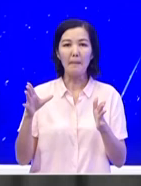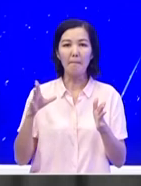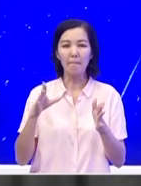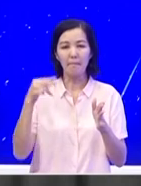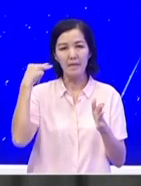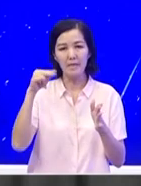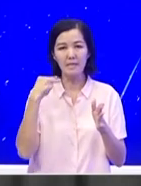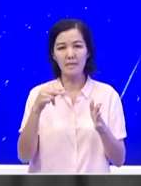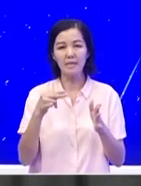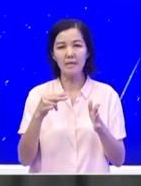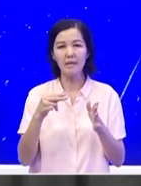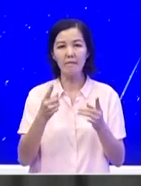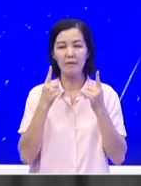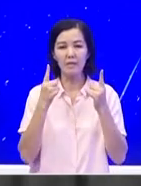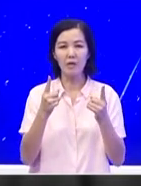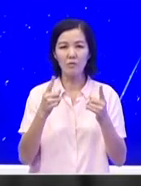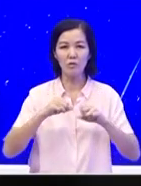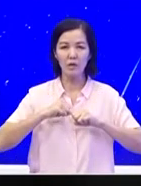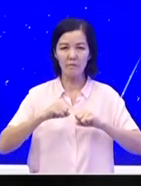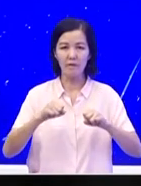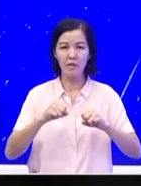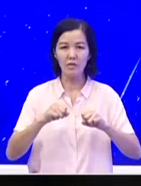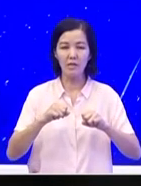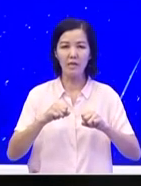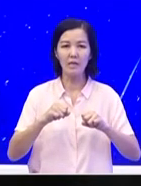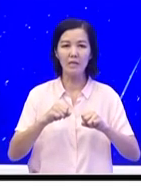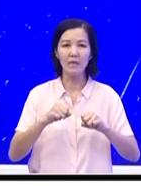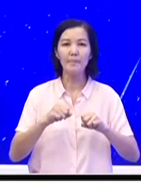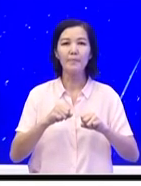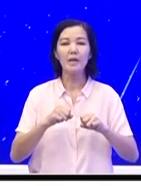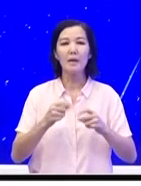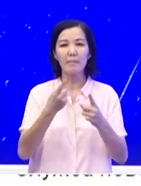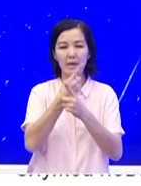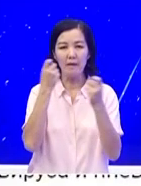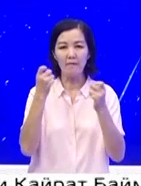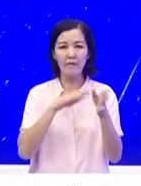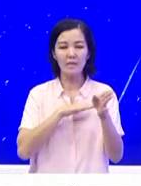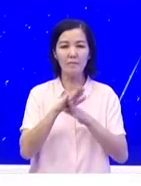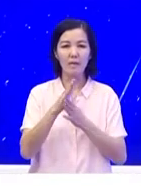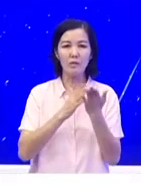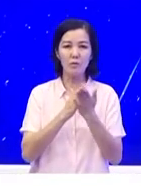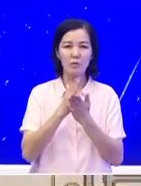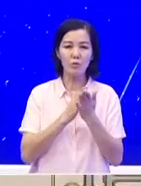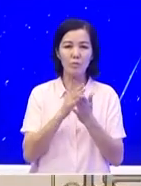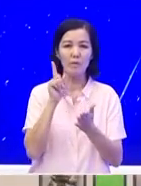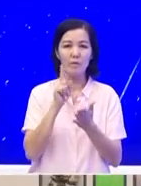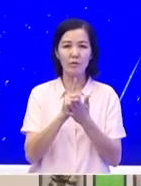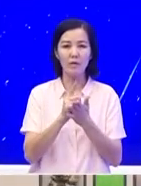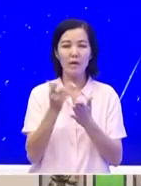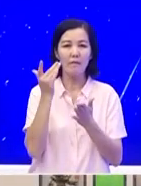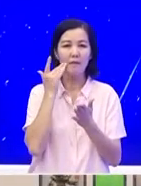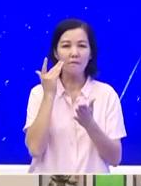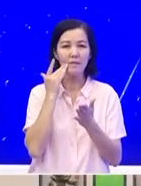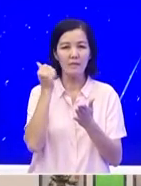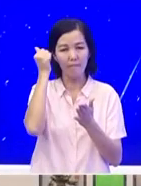отметил выдающиеся заслуги врачей перед отчизной и заверил, что их самоотверженность, проявленная при исполнении служебного долга, навсегда останется